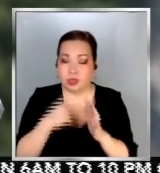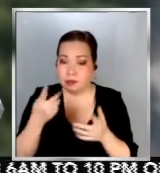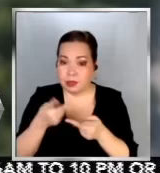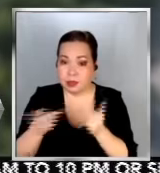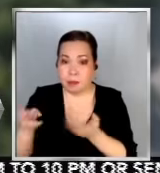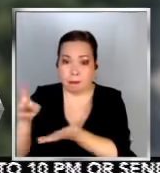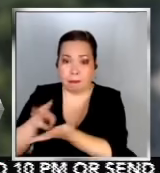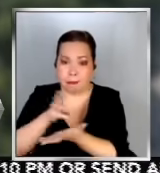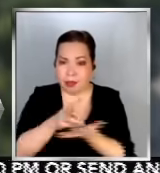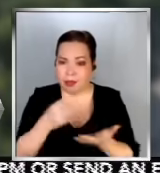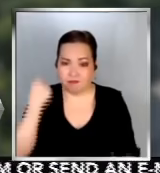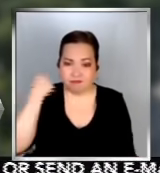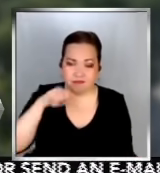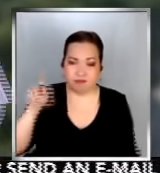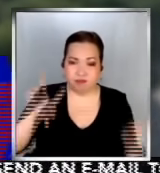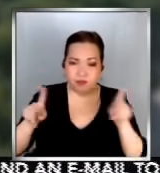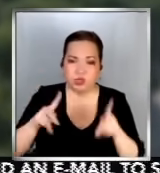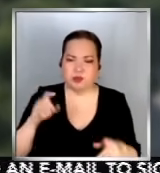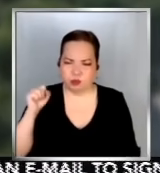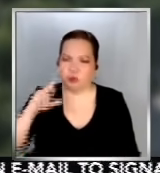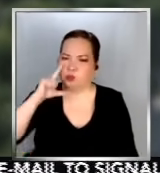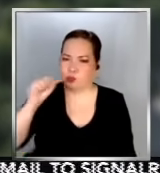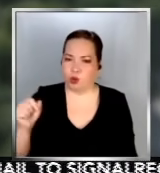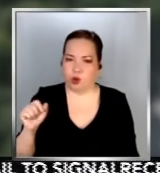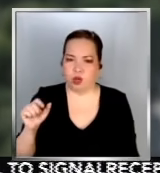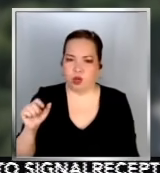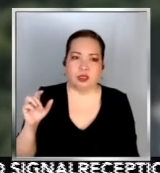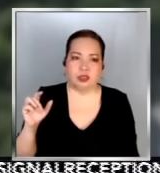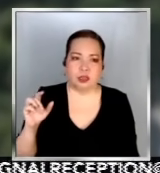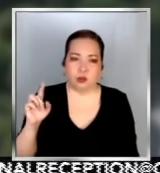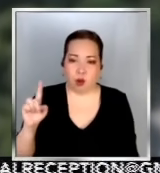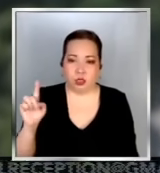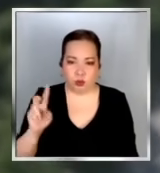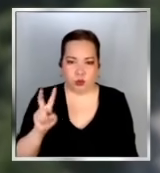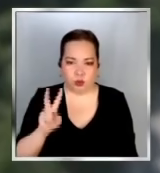sa Hotline 122. Maki Pulido, nakatutok 24 oras.